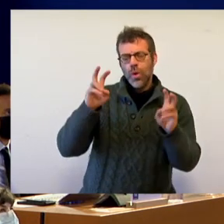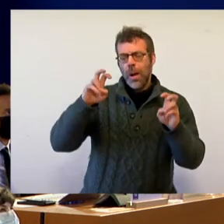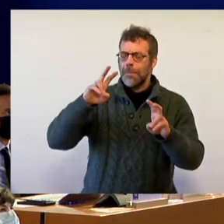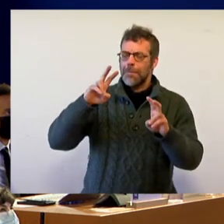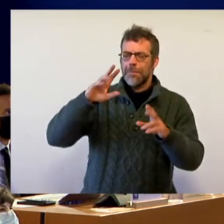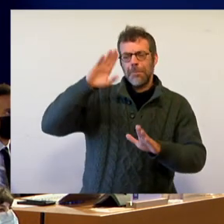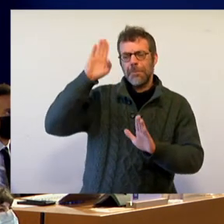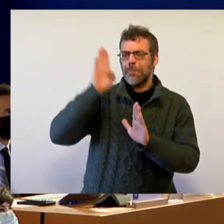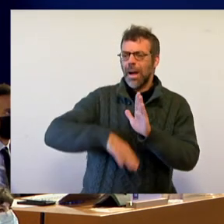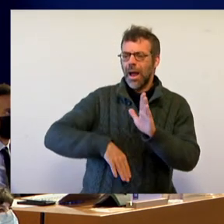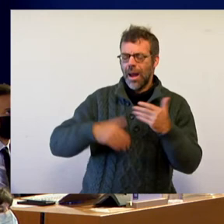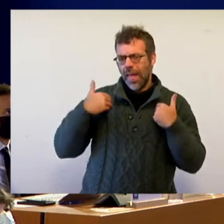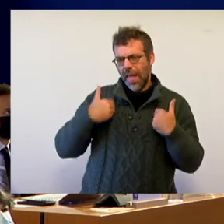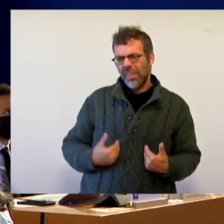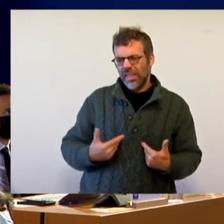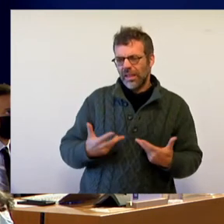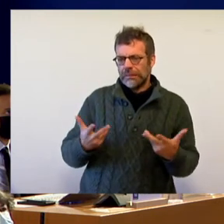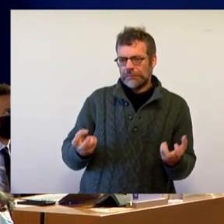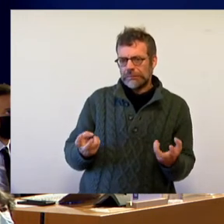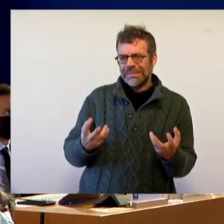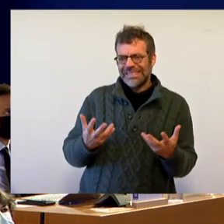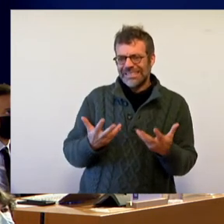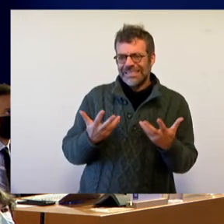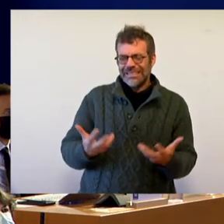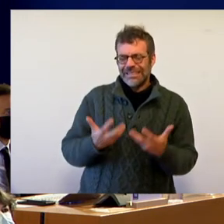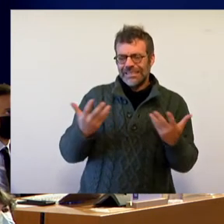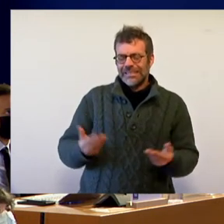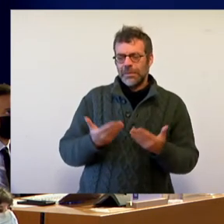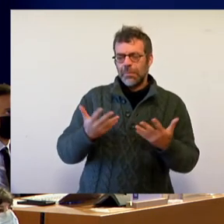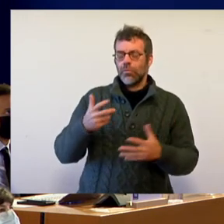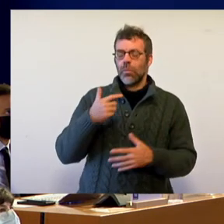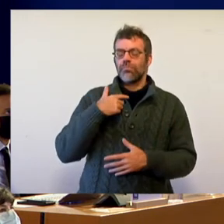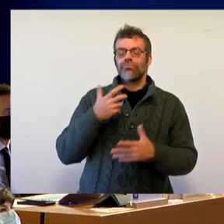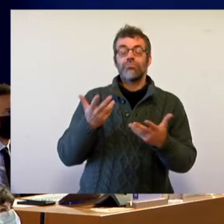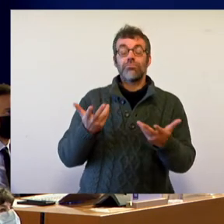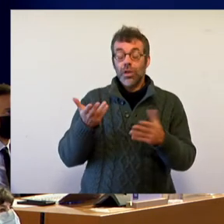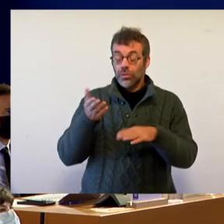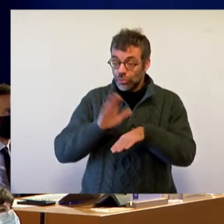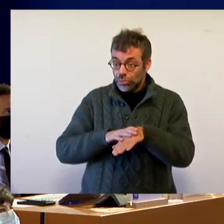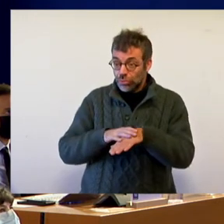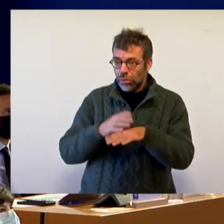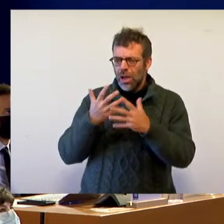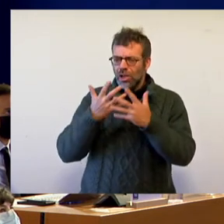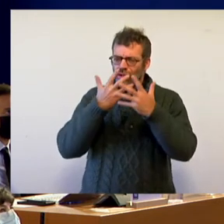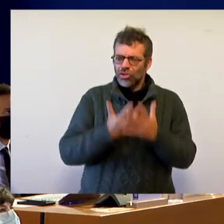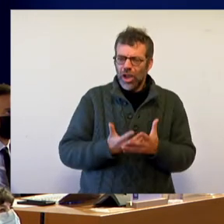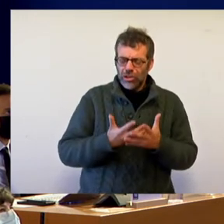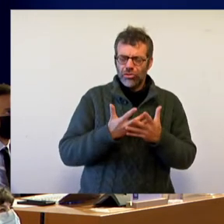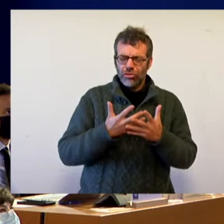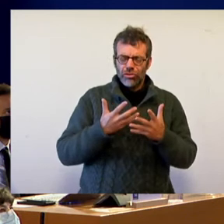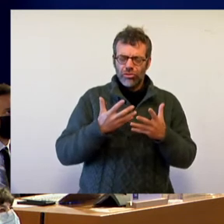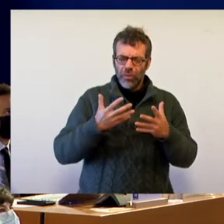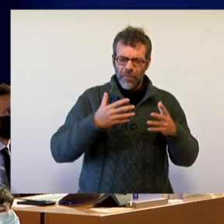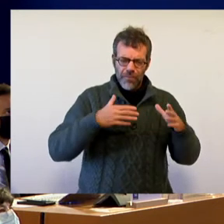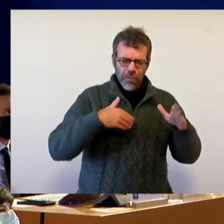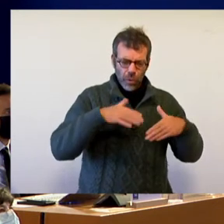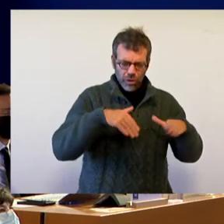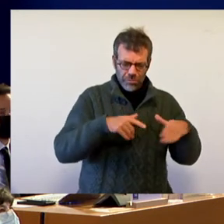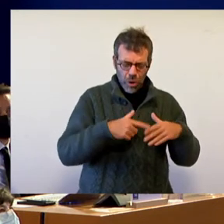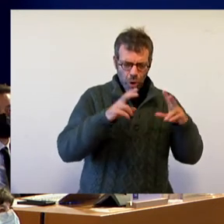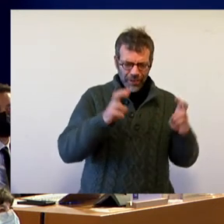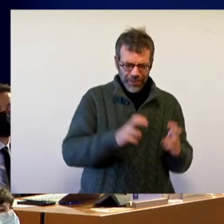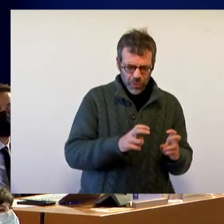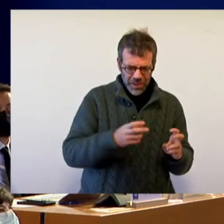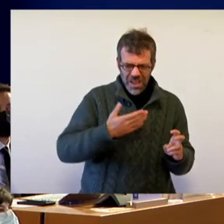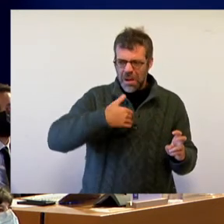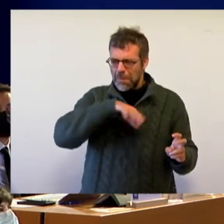de ceux qui pensent qu'on maîtrise les charges de fonctionnement en réduisant la charge du personnel. Au contraire, je pense vraiment